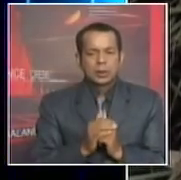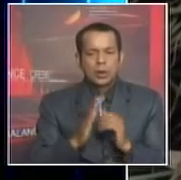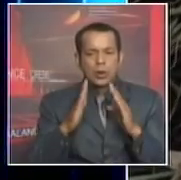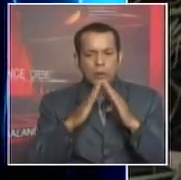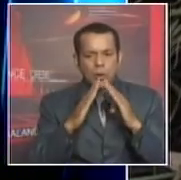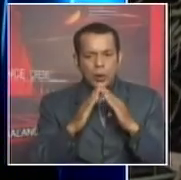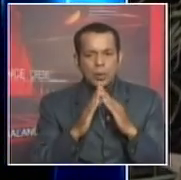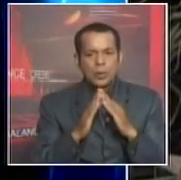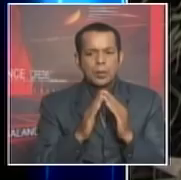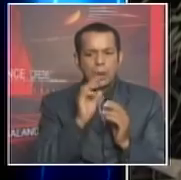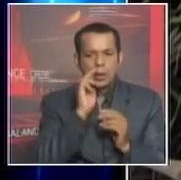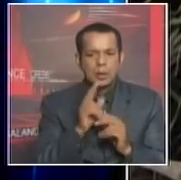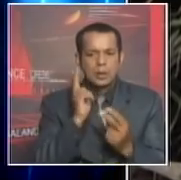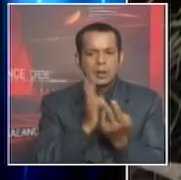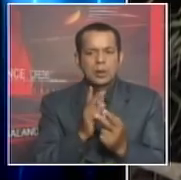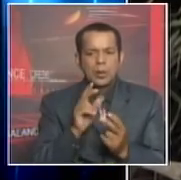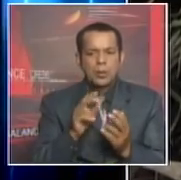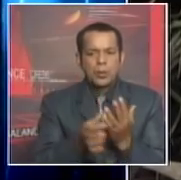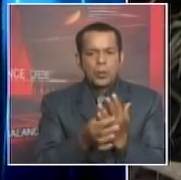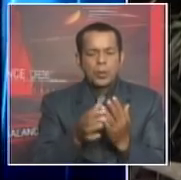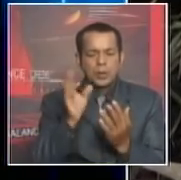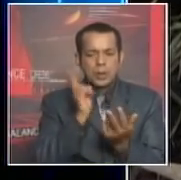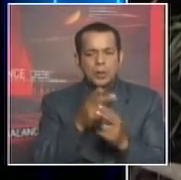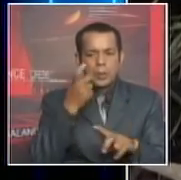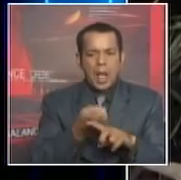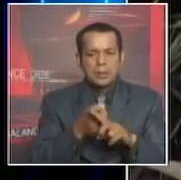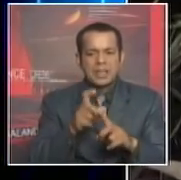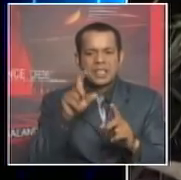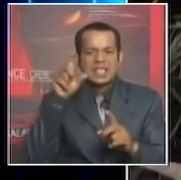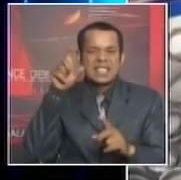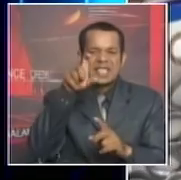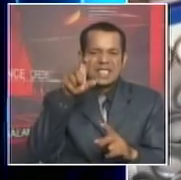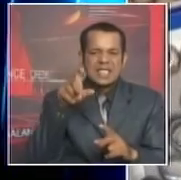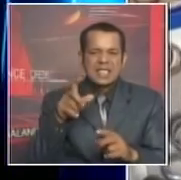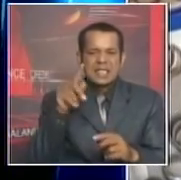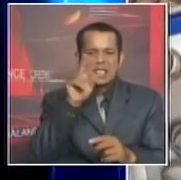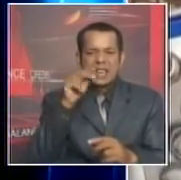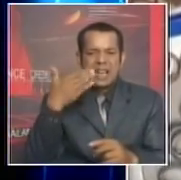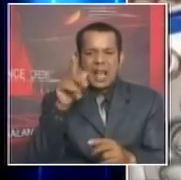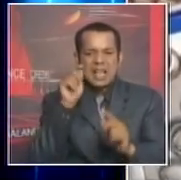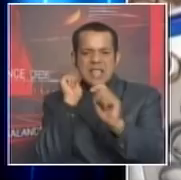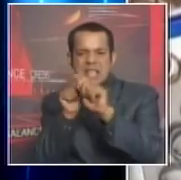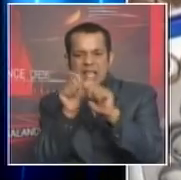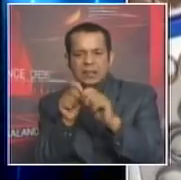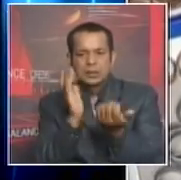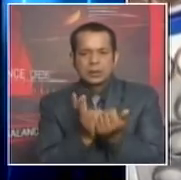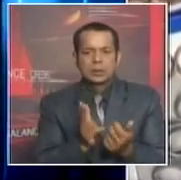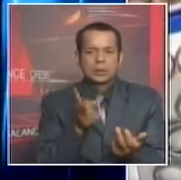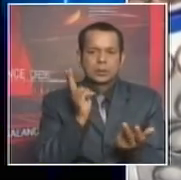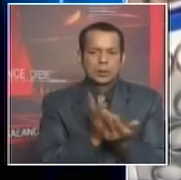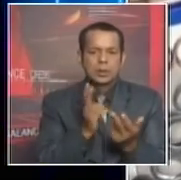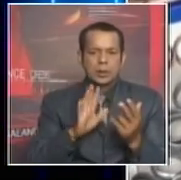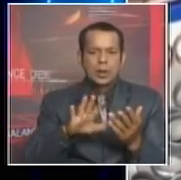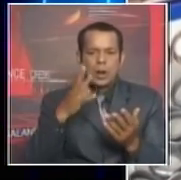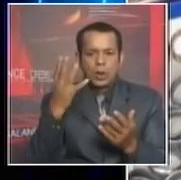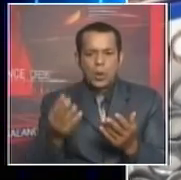हरेक घरमा पनि यस्तै फलामको चाहिँ किरा किला चाहिँ ठोक्ने कामको चलन छ। नेवारी परम्परा मानिने यो पर्वको मौलिकता हट्दै